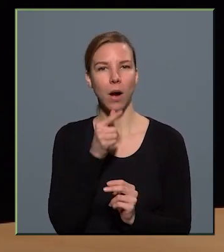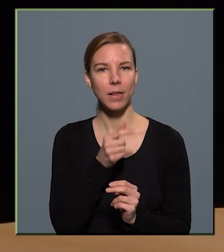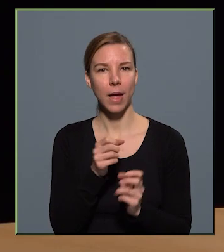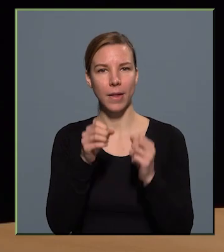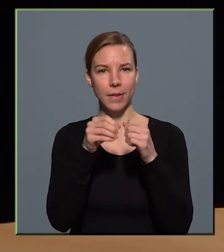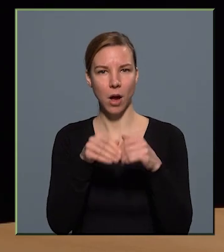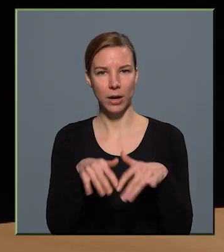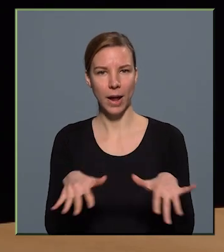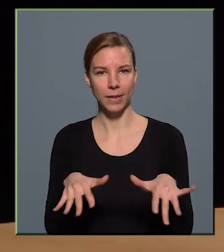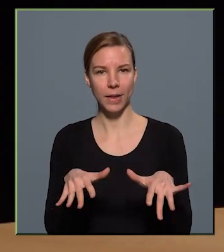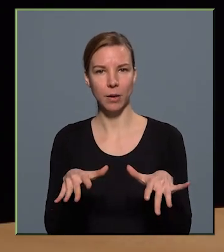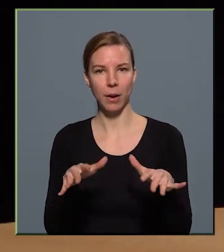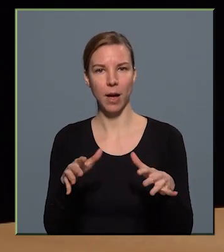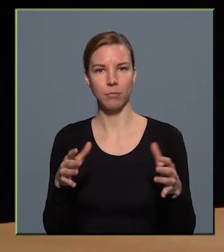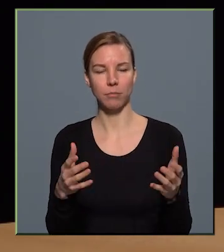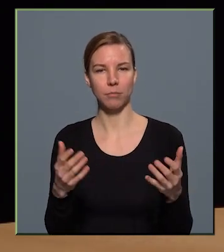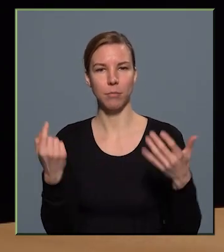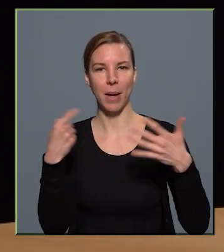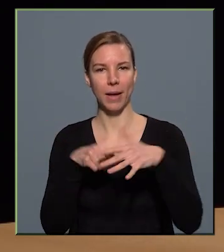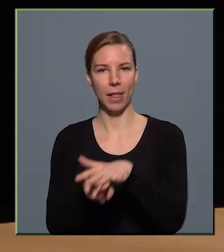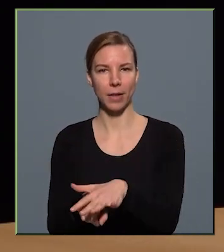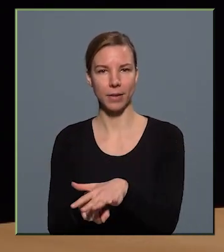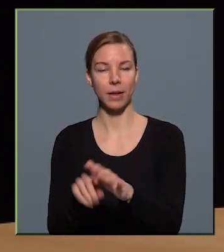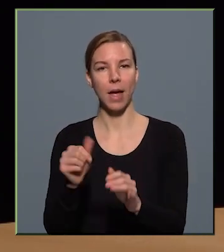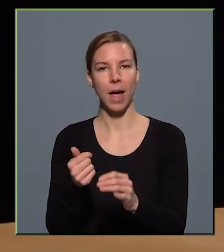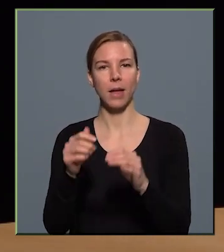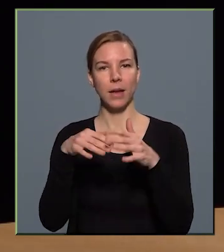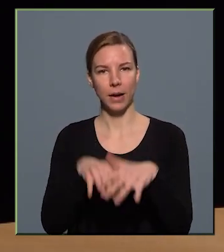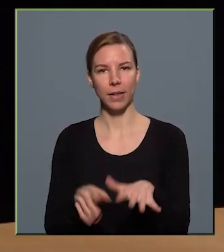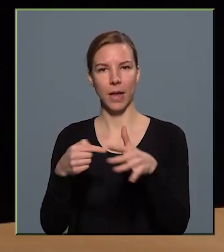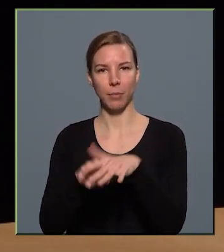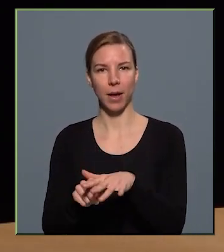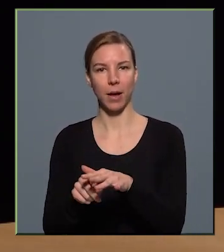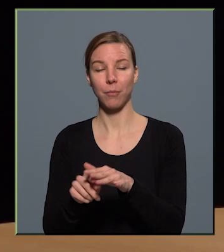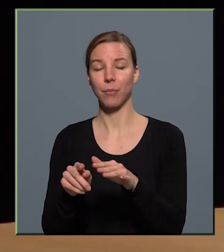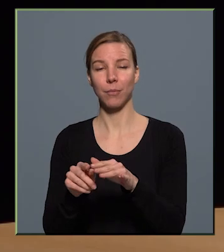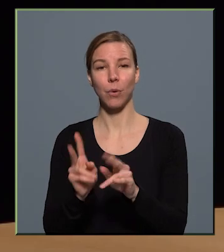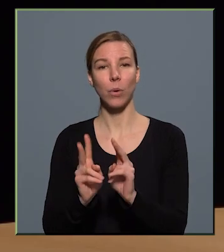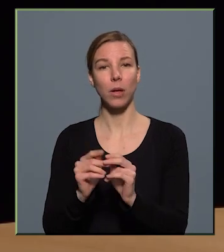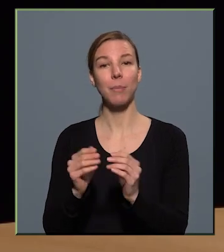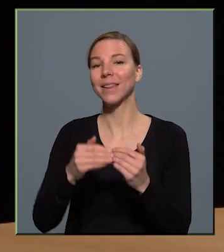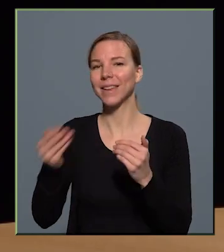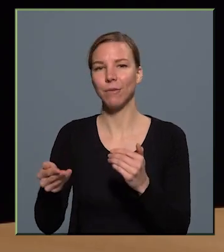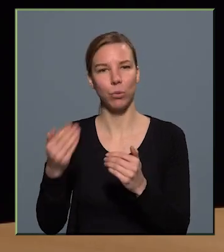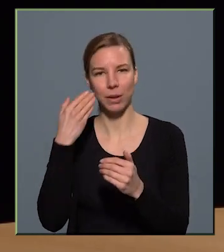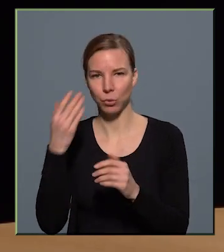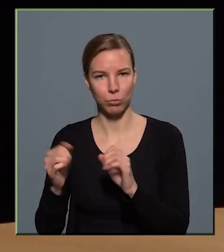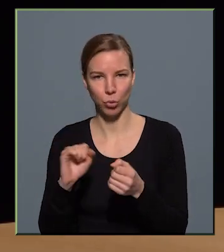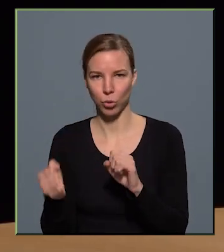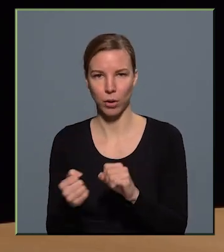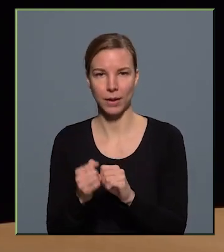rendszerbe illeszthető, hogyan működik ez egy rendszerben, mert nem tud a rendszeren kívül működni, pont azért, amiket mondtam, fizikai